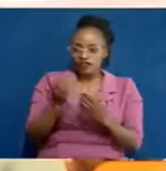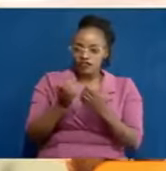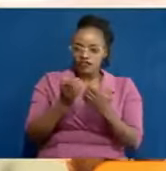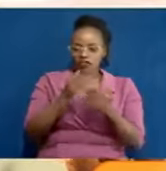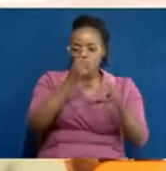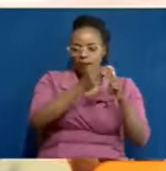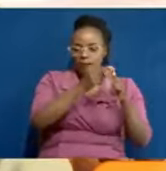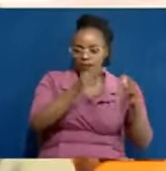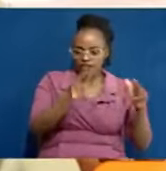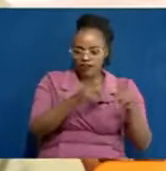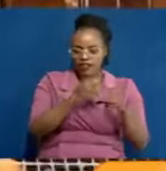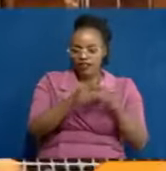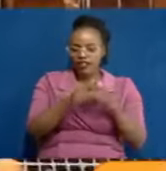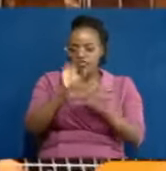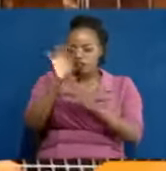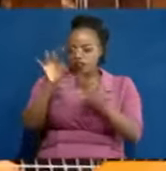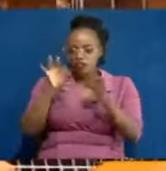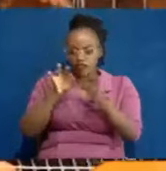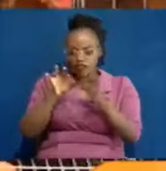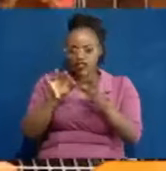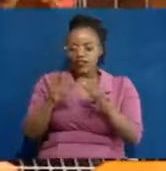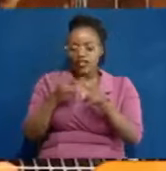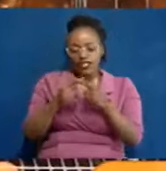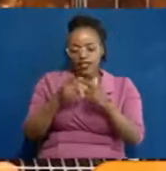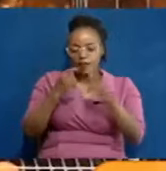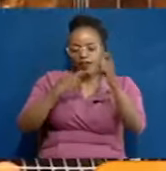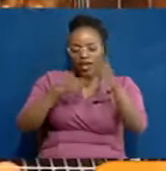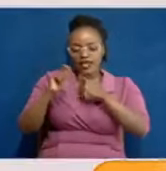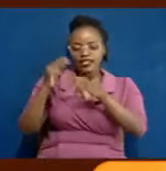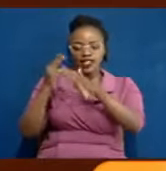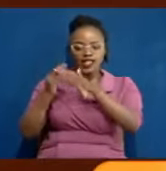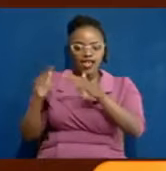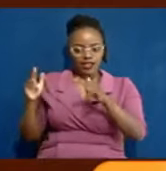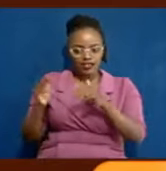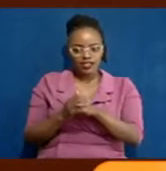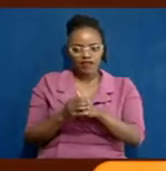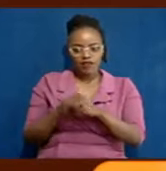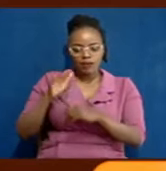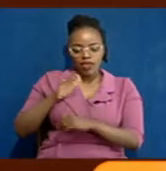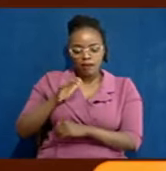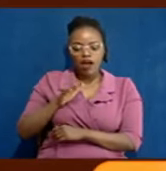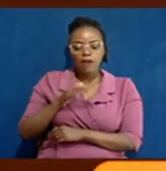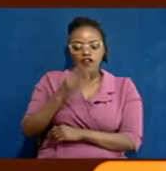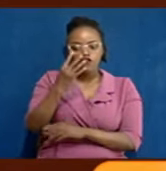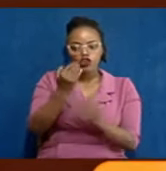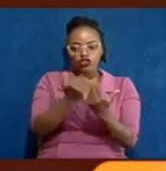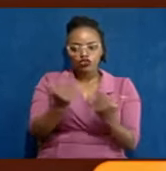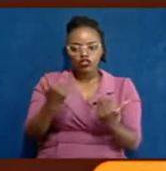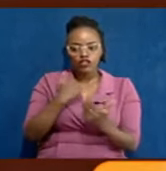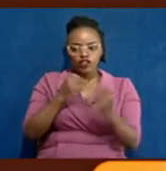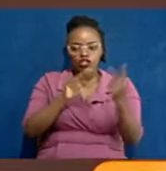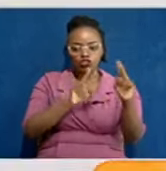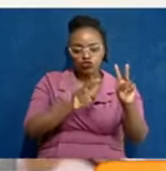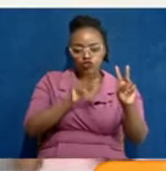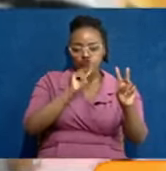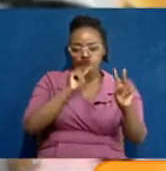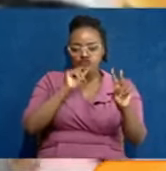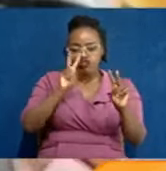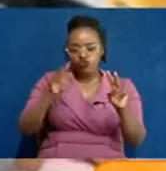layers to be specific, na uza mayai. Mimi ni mama wa watoto wanne,